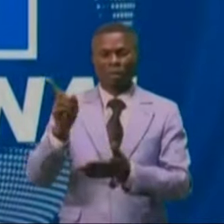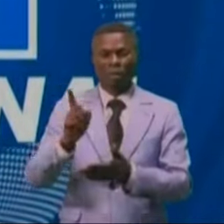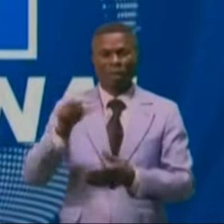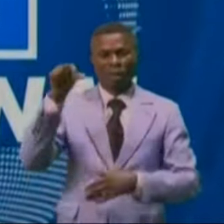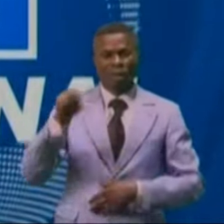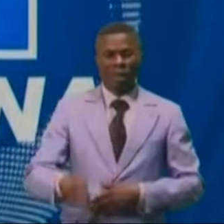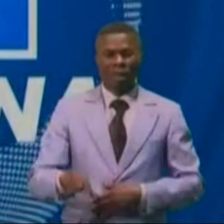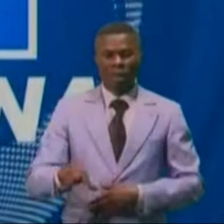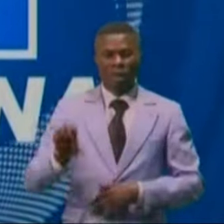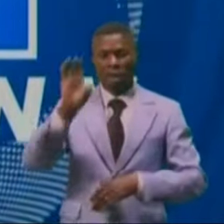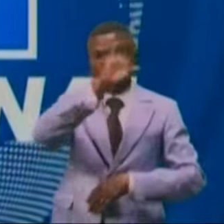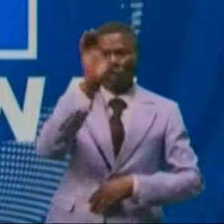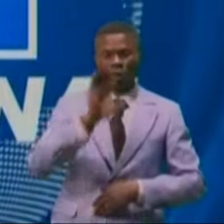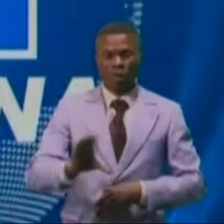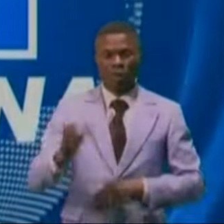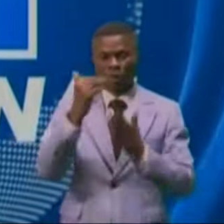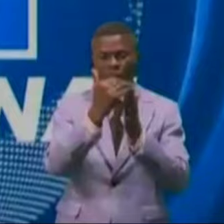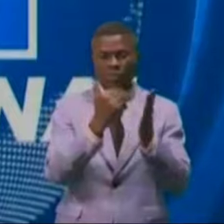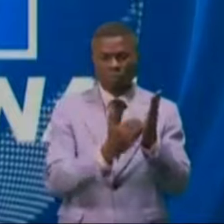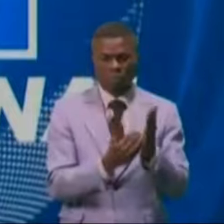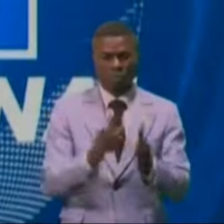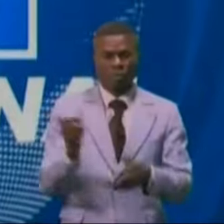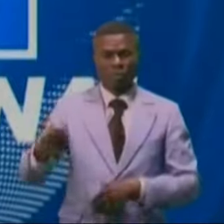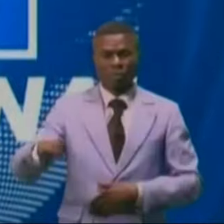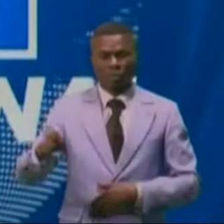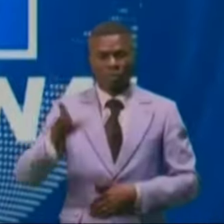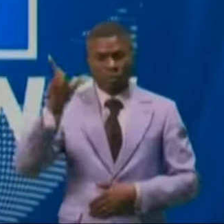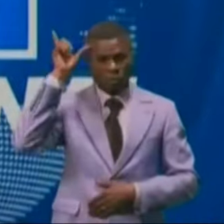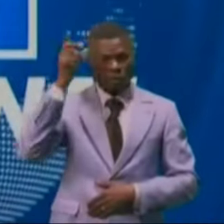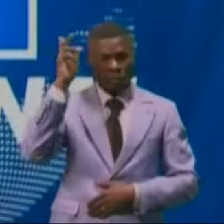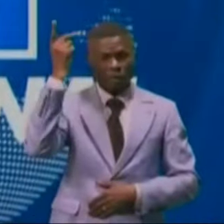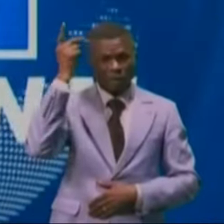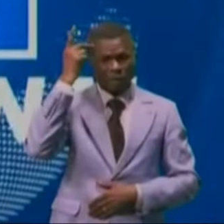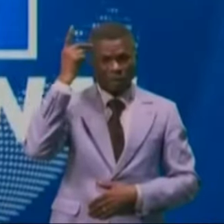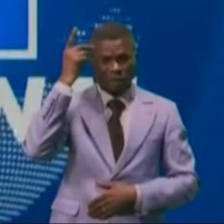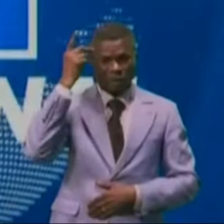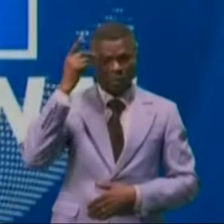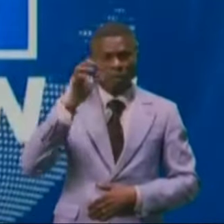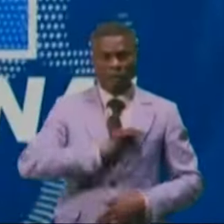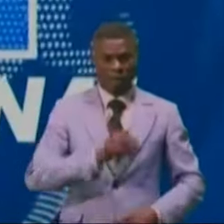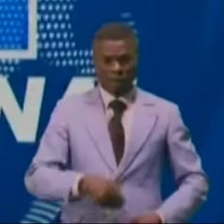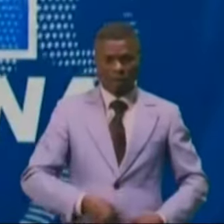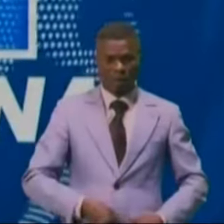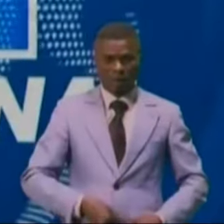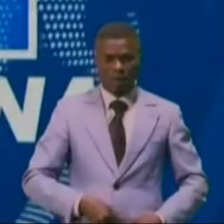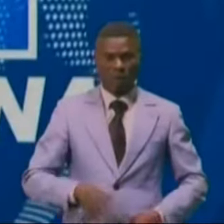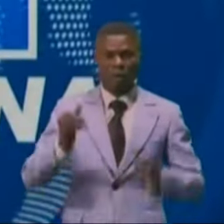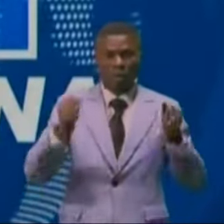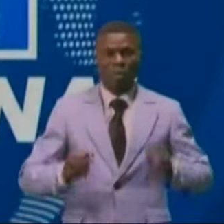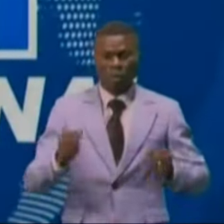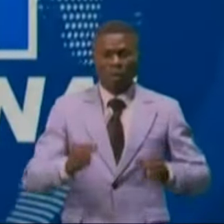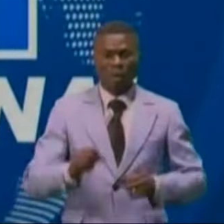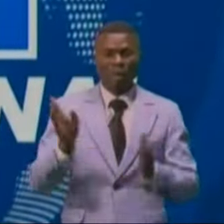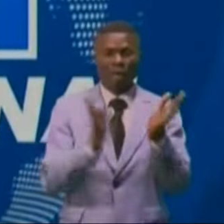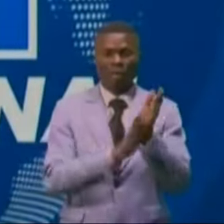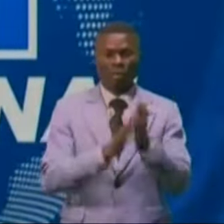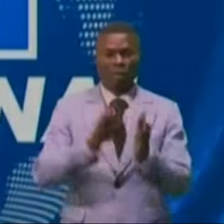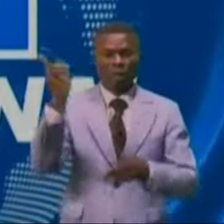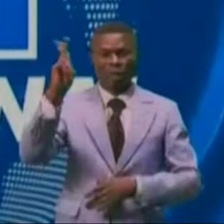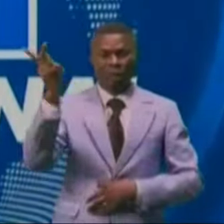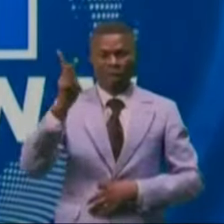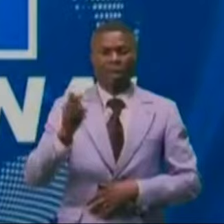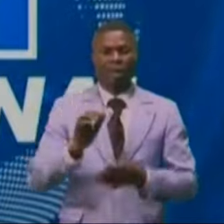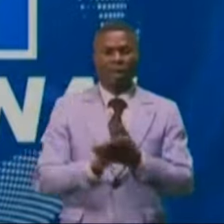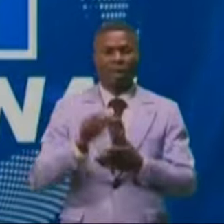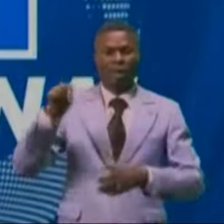quartiers et communes ci-après, Gombe, Lingwala, Kinshasa, Kazavubu, Barumbu, Bandalungwa, Kitambo, Montfleury,